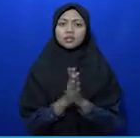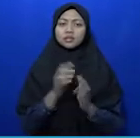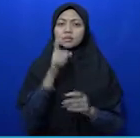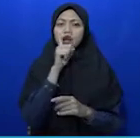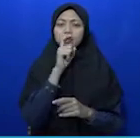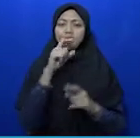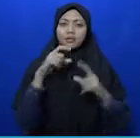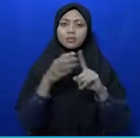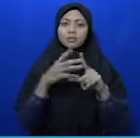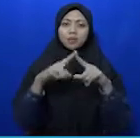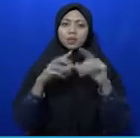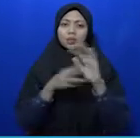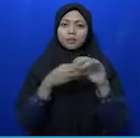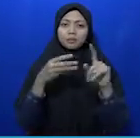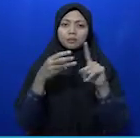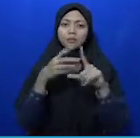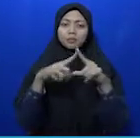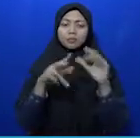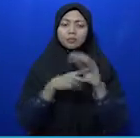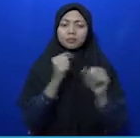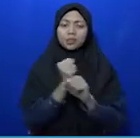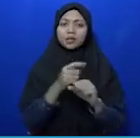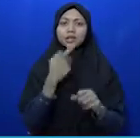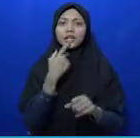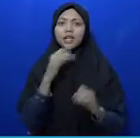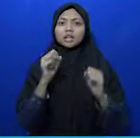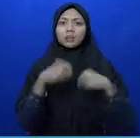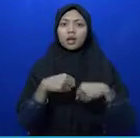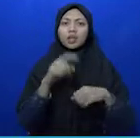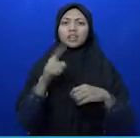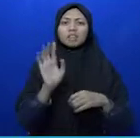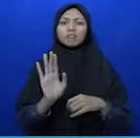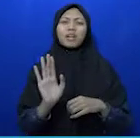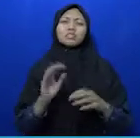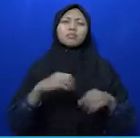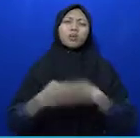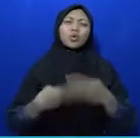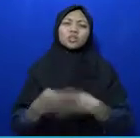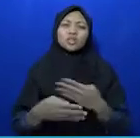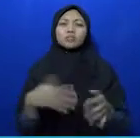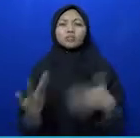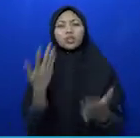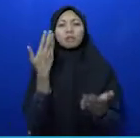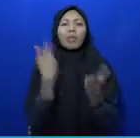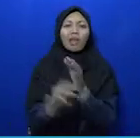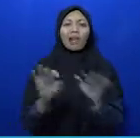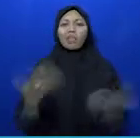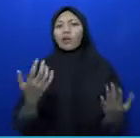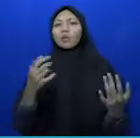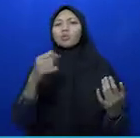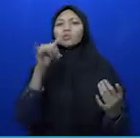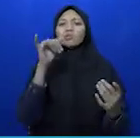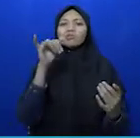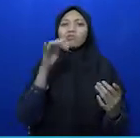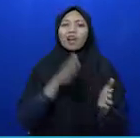HOA Head of Agreement ini masih proses, bisa jadi iya, bisa juga jadi batal. apa yang